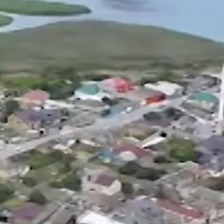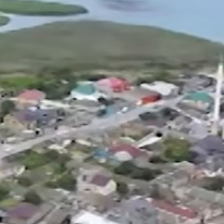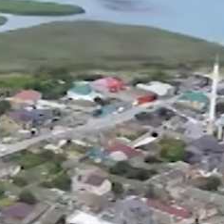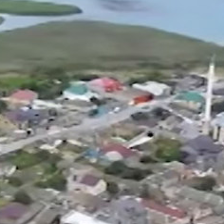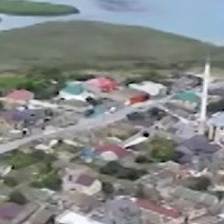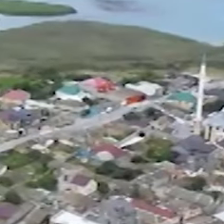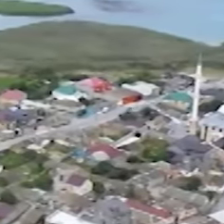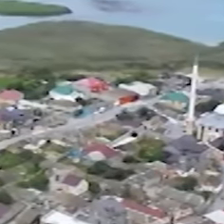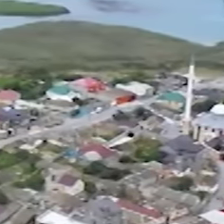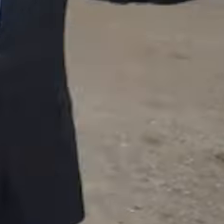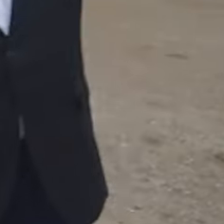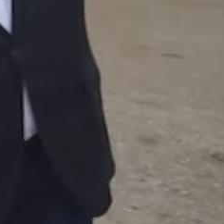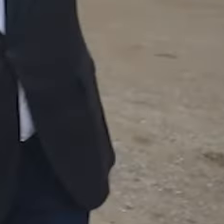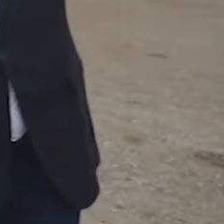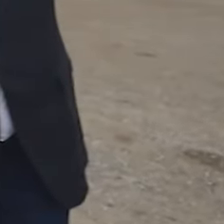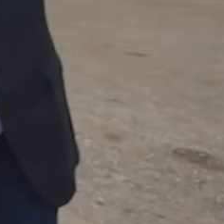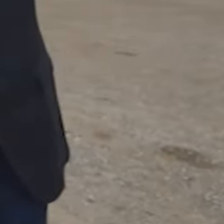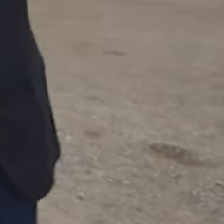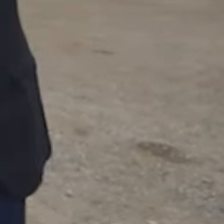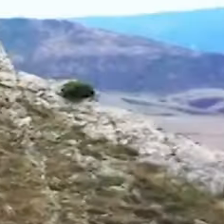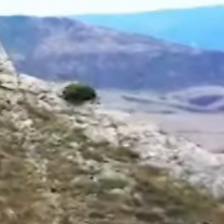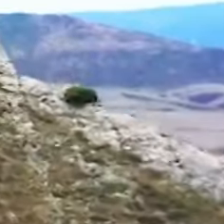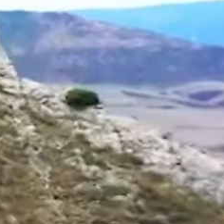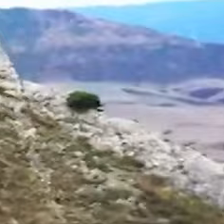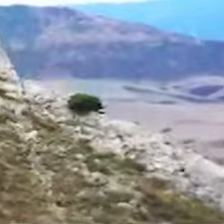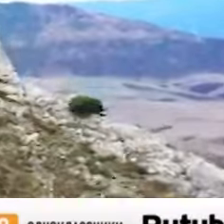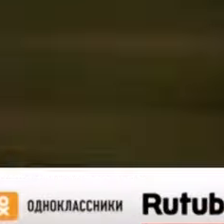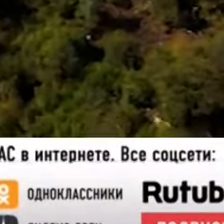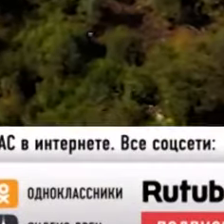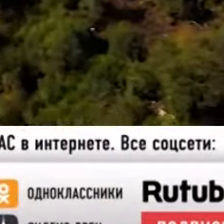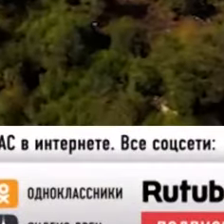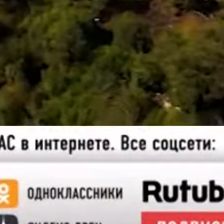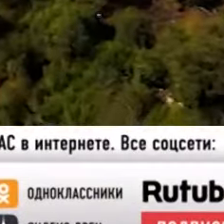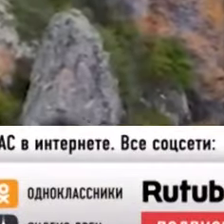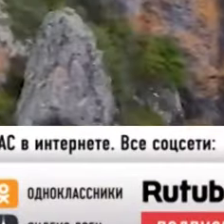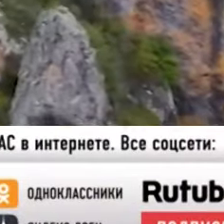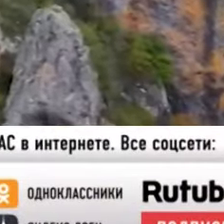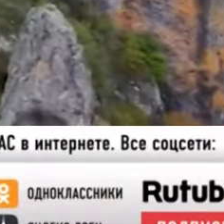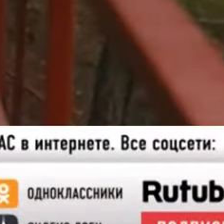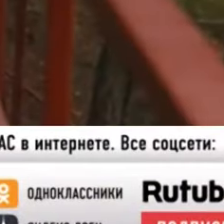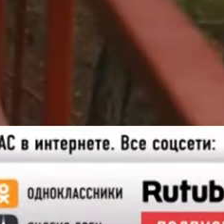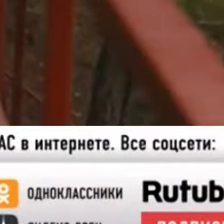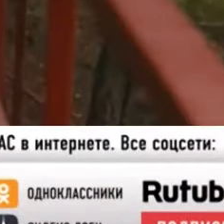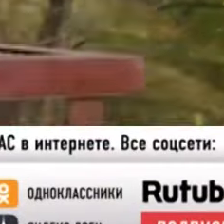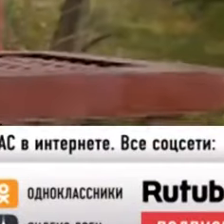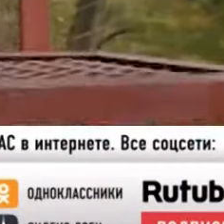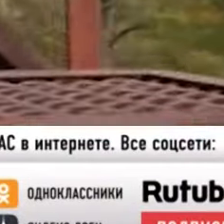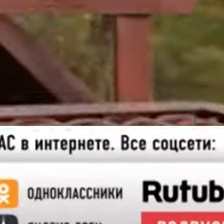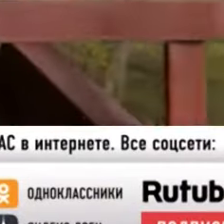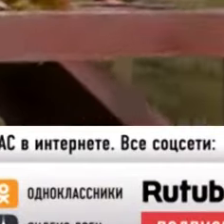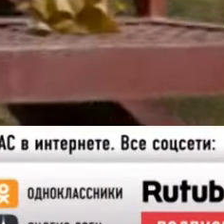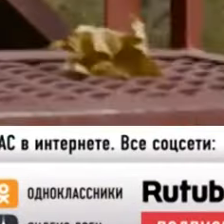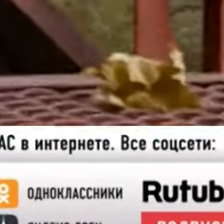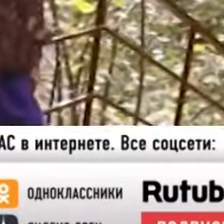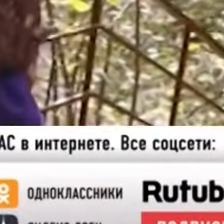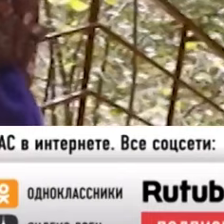города. А северная стена вот от той горы до реки. Мы заберемся в горы к уединенным храмам. Это чудо,